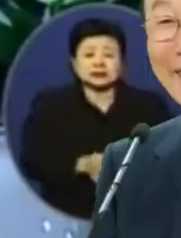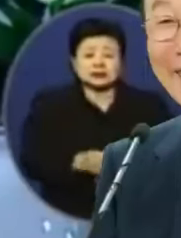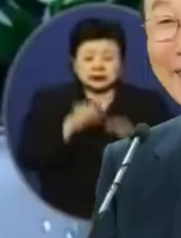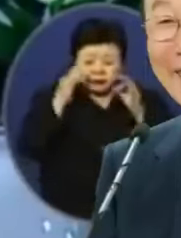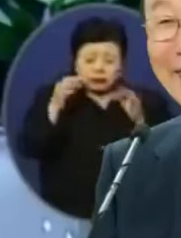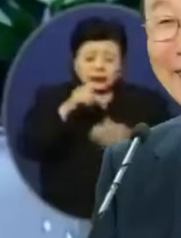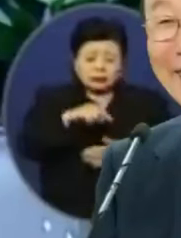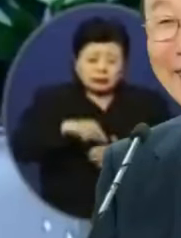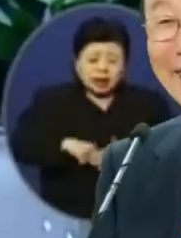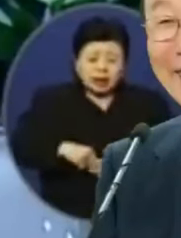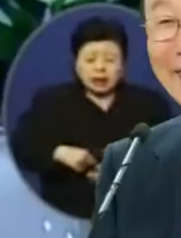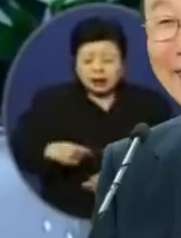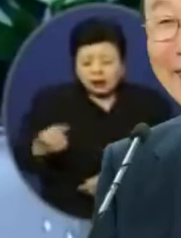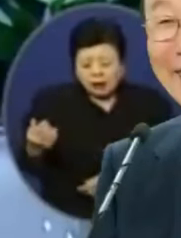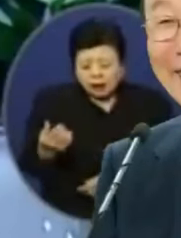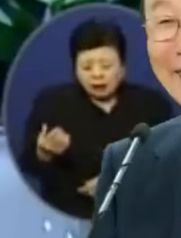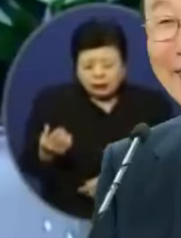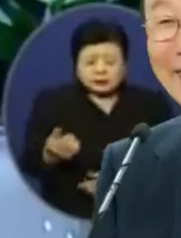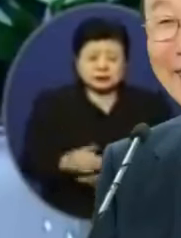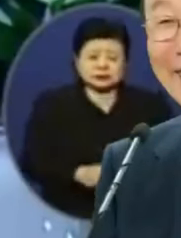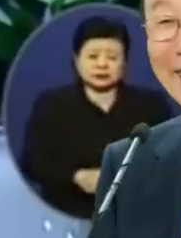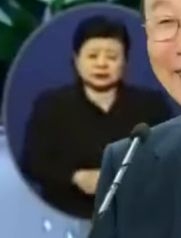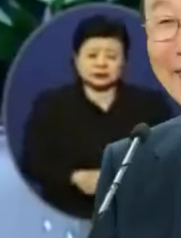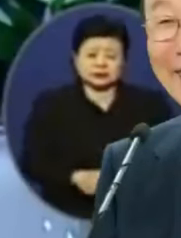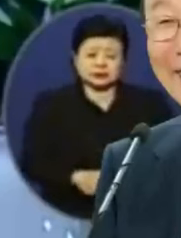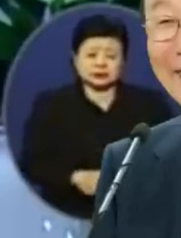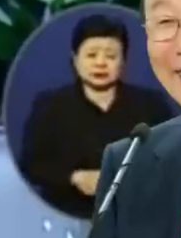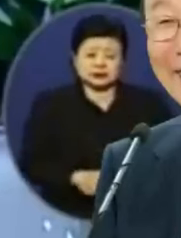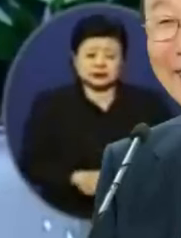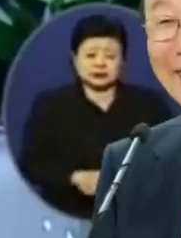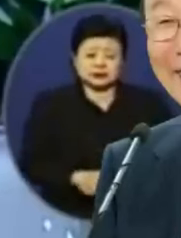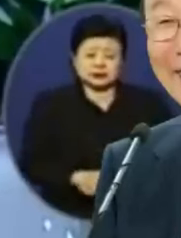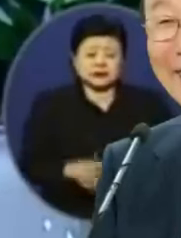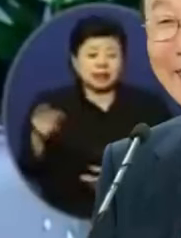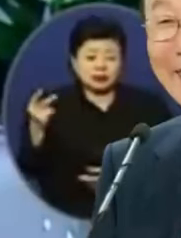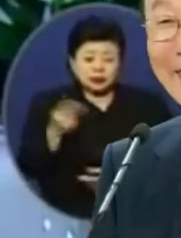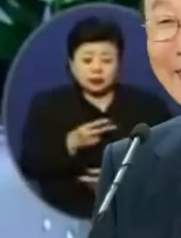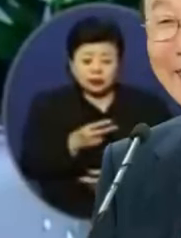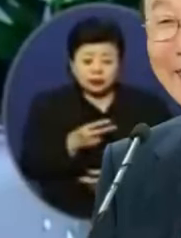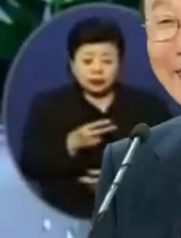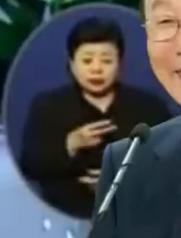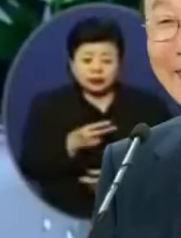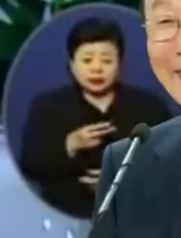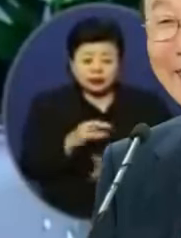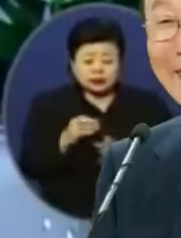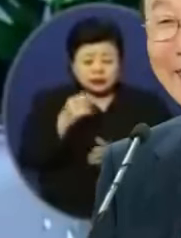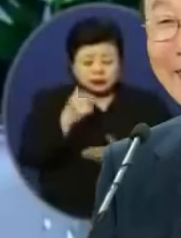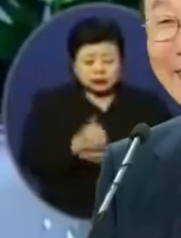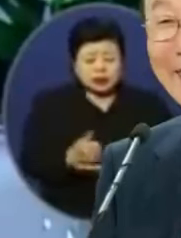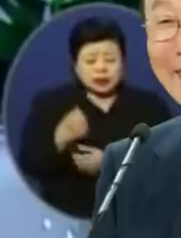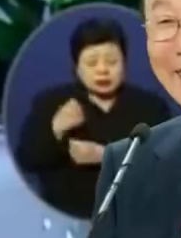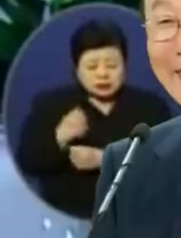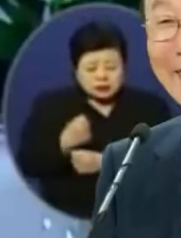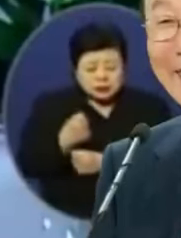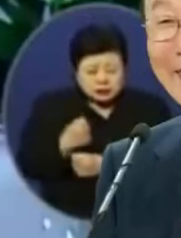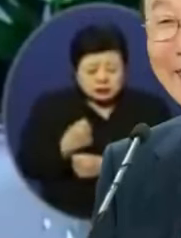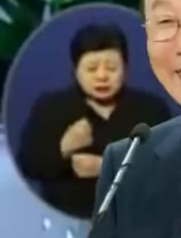때 더 마음에 고통스러웠습니다. 그리고 세상 죄를 다